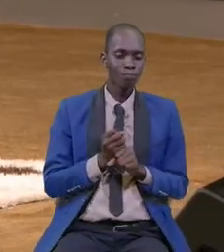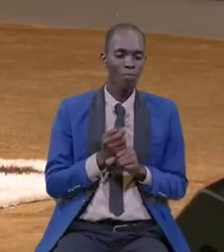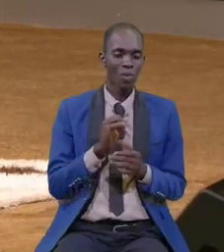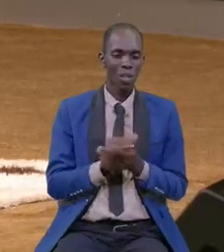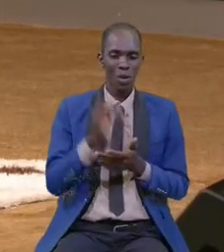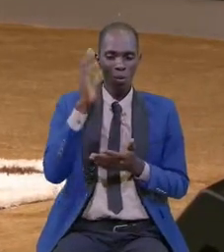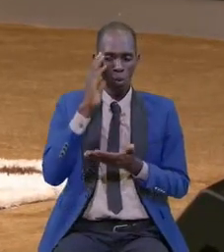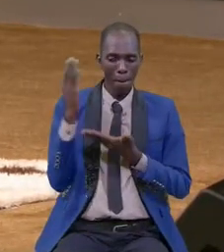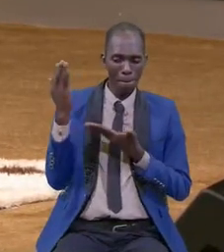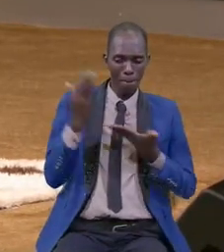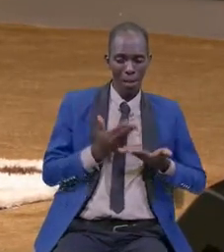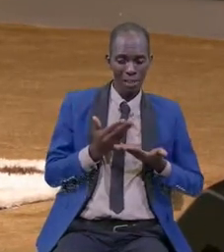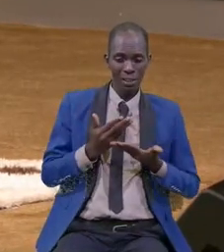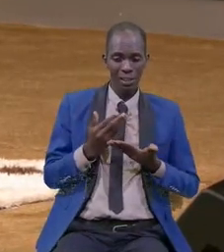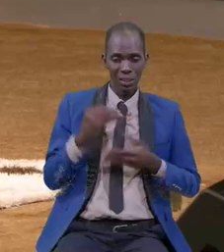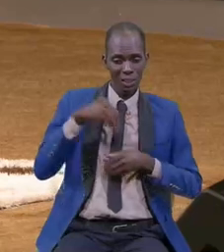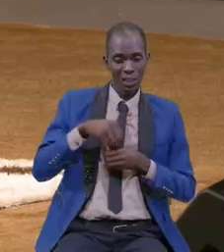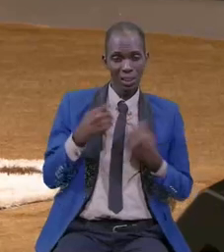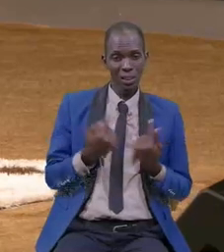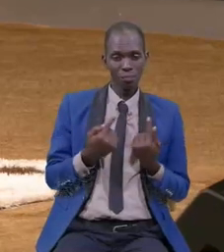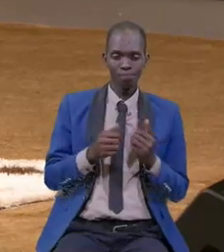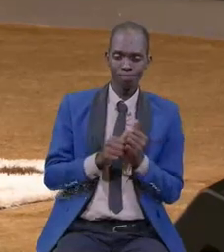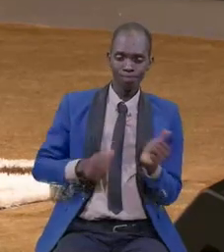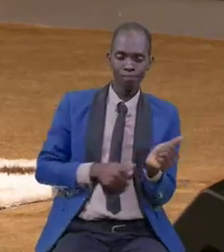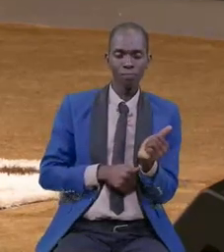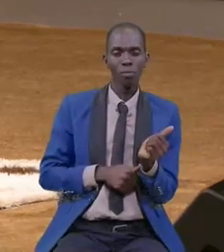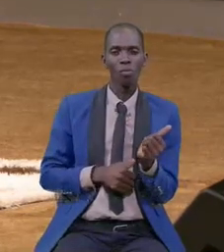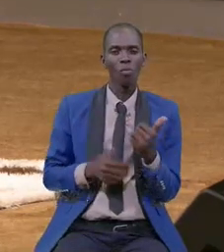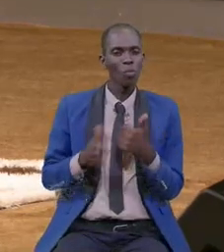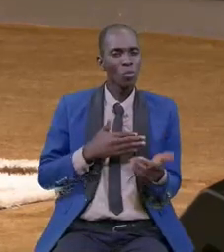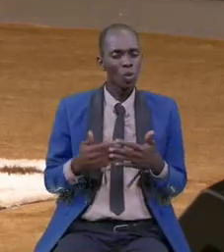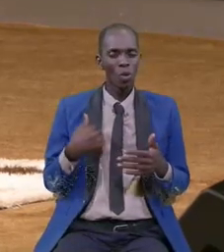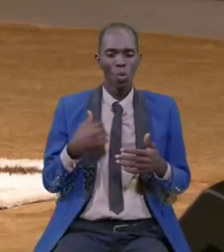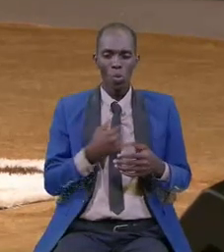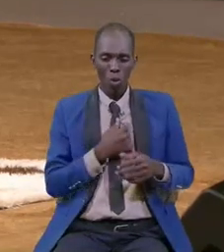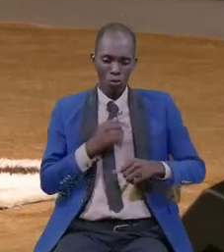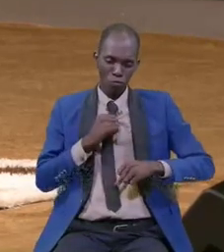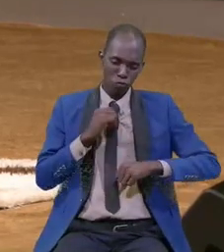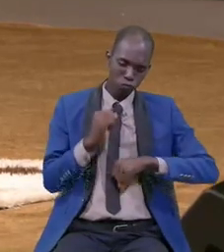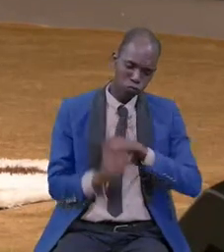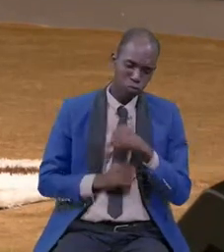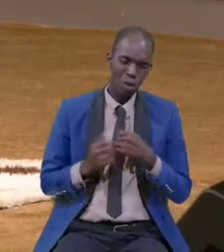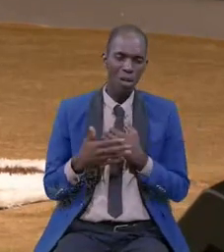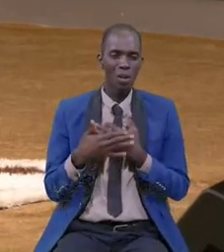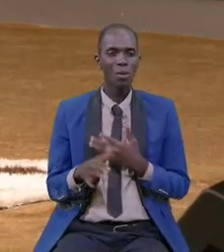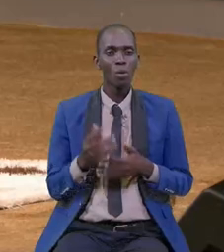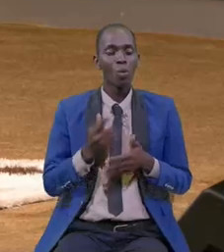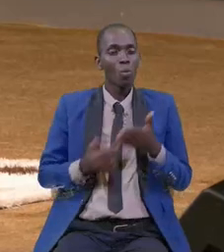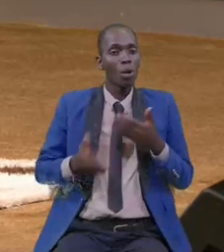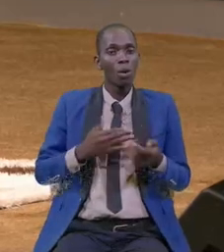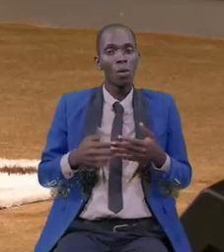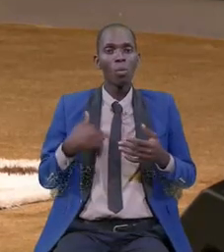péché nous devons laisser la chose quelle que soit la chose que nous allons lutter pour posséder quel que soit la chose que nous allons désirer qu'